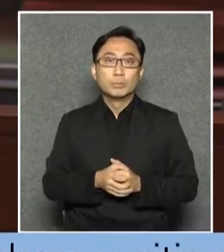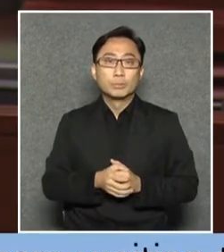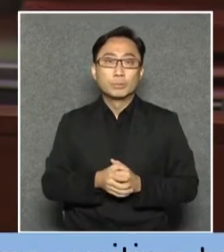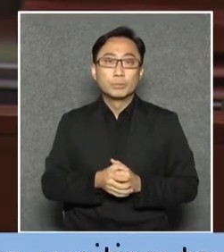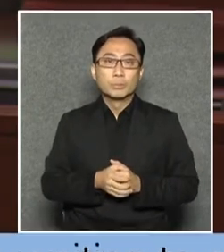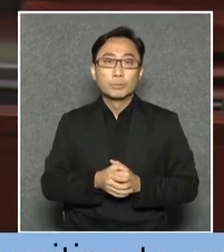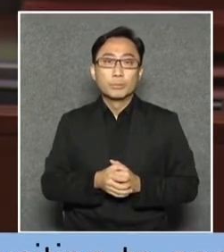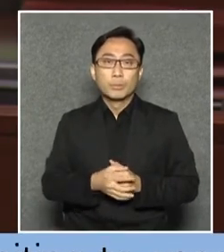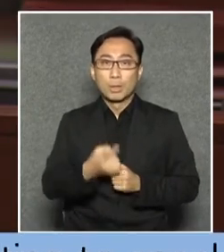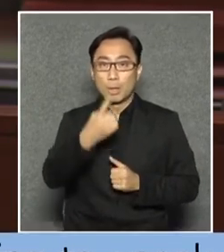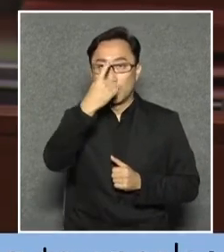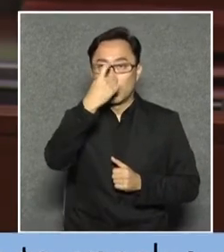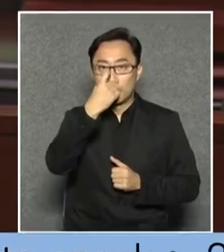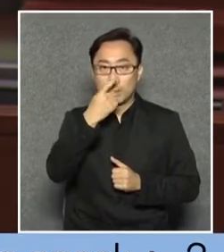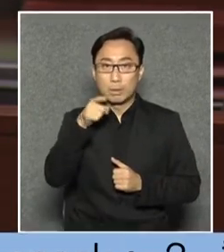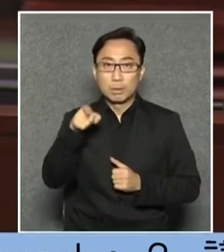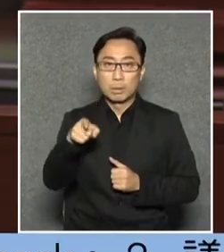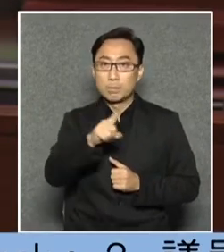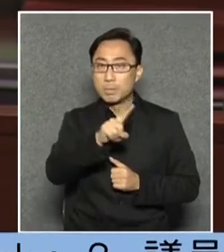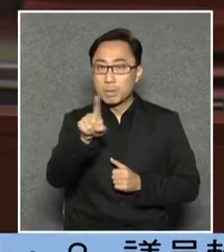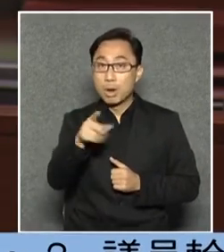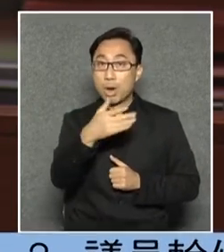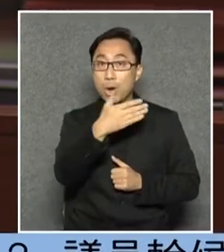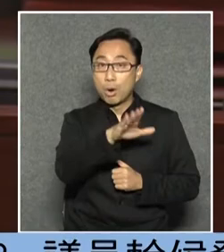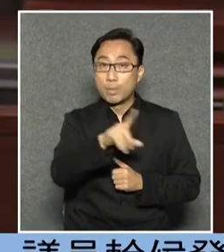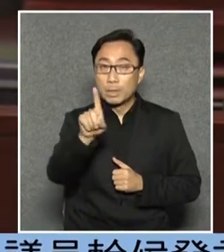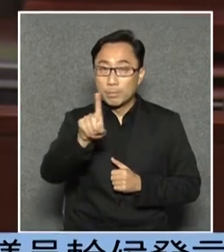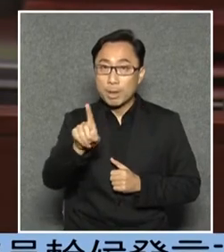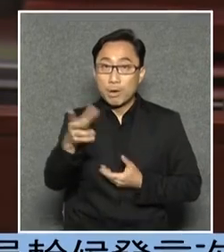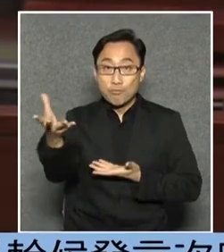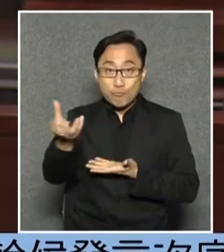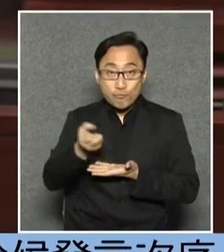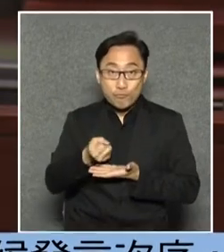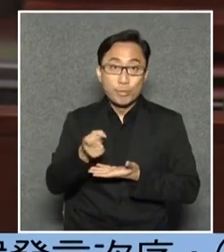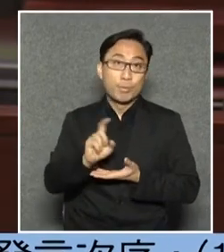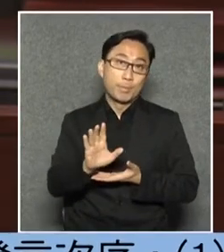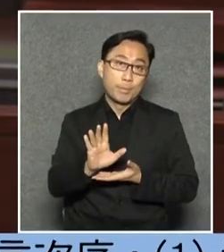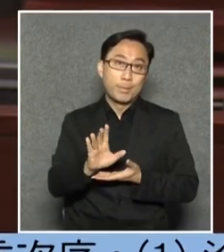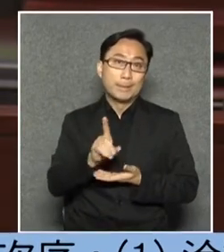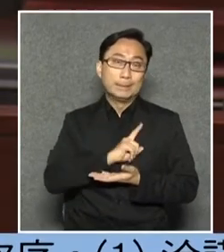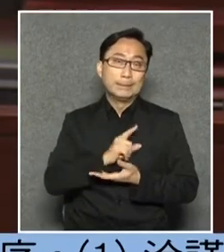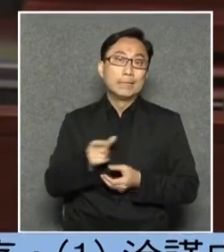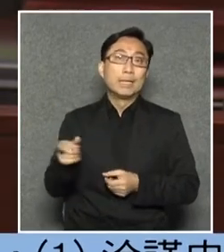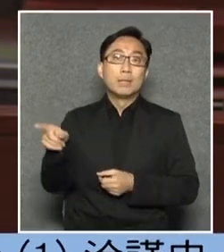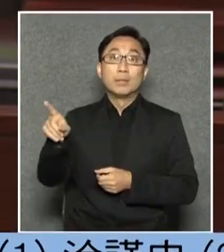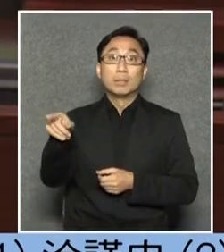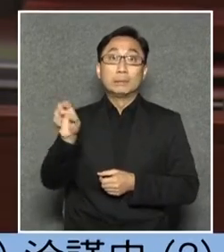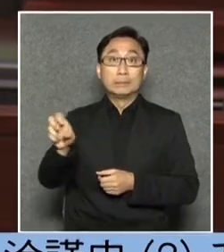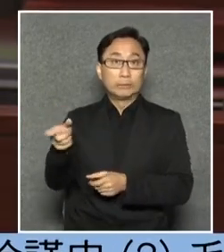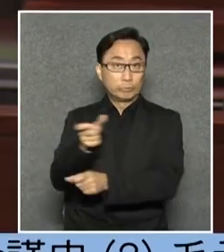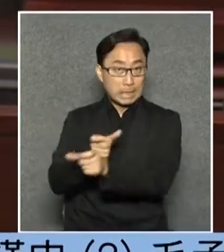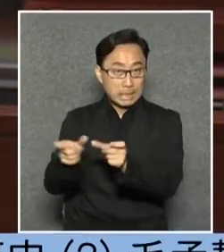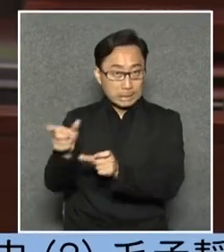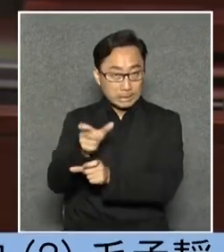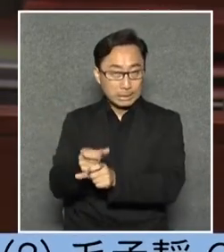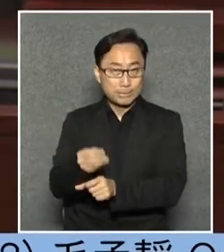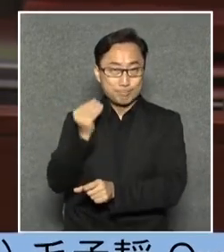梁振英係去吸收出面啲嘢入嚟咩？係喺度做緊生意嘅人交少啲税，